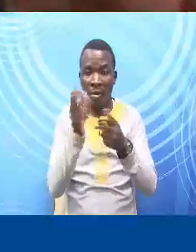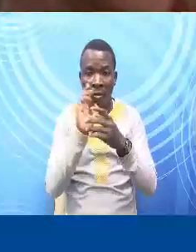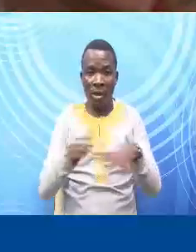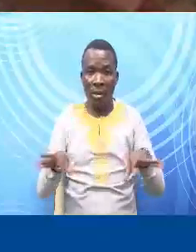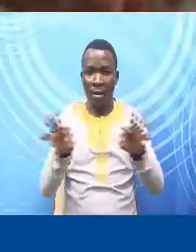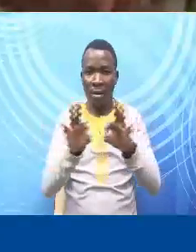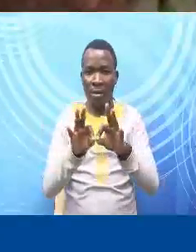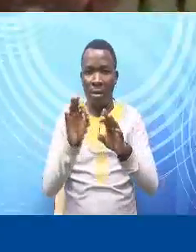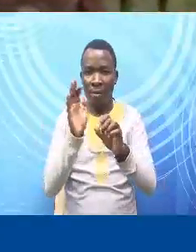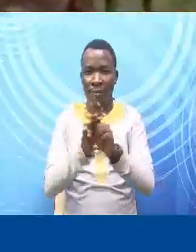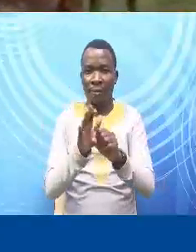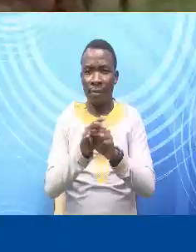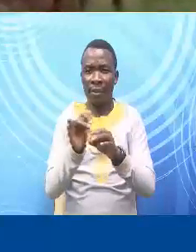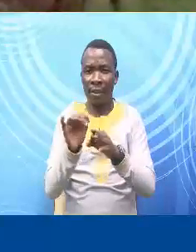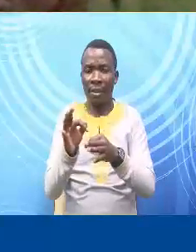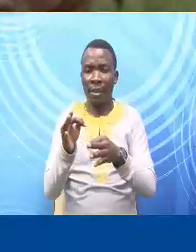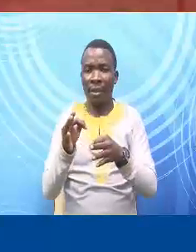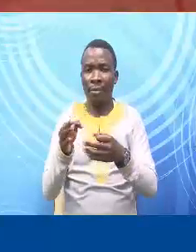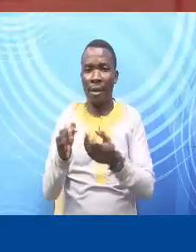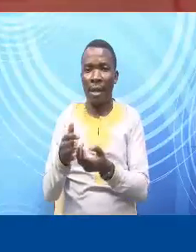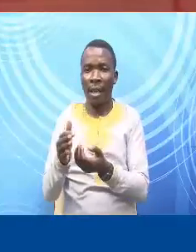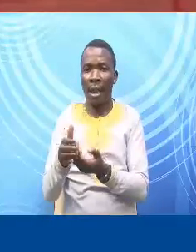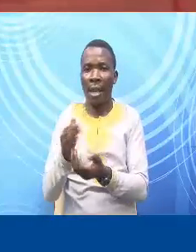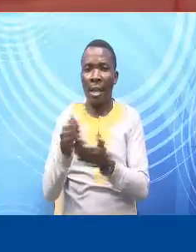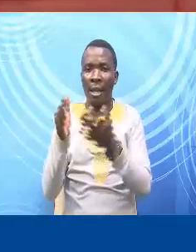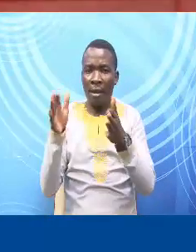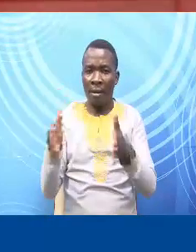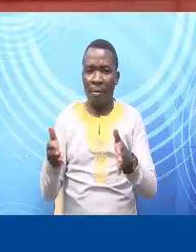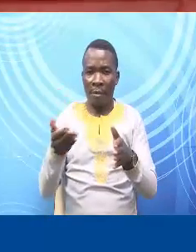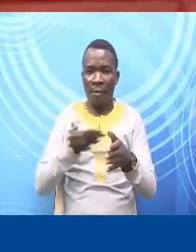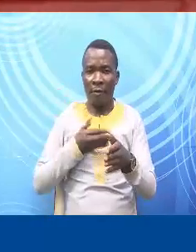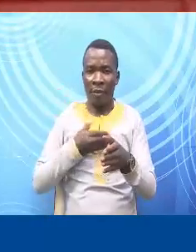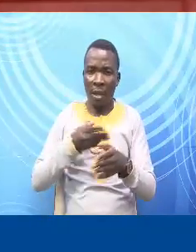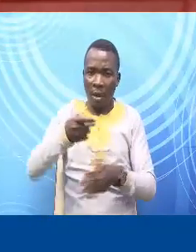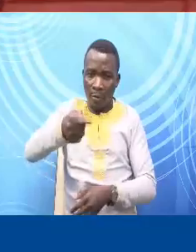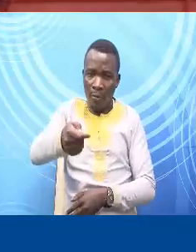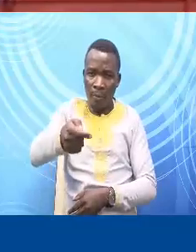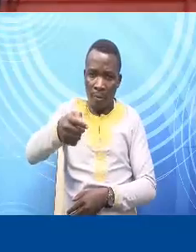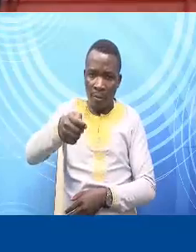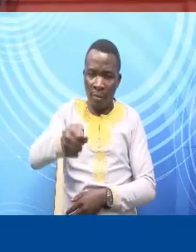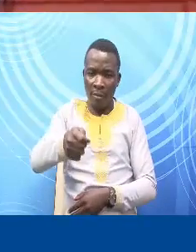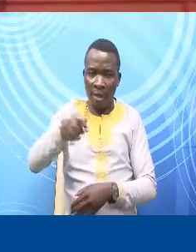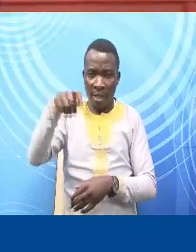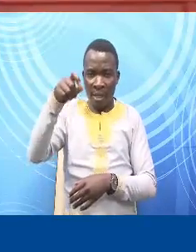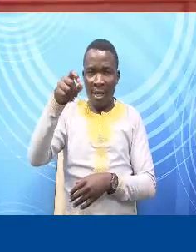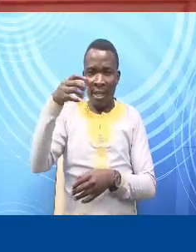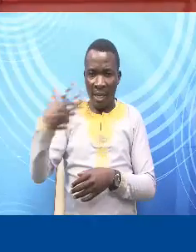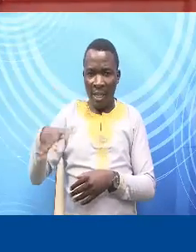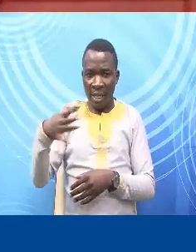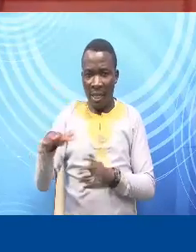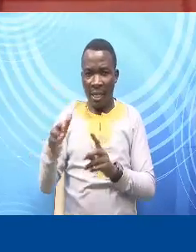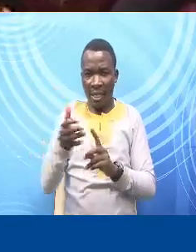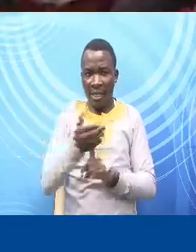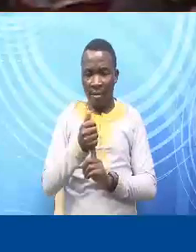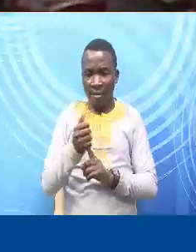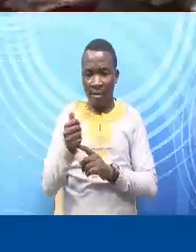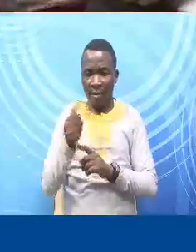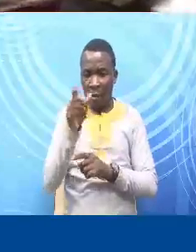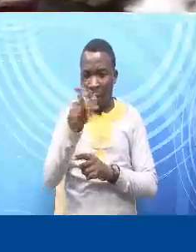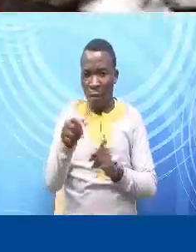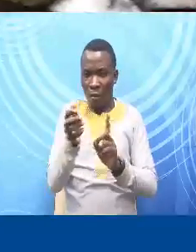cyane kuba aborozi bafite spray less kandi iyi ngiyi irahenze kugira ngo umworozi ayibone sinibwira ko